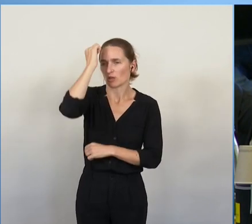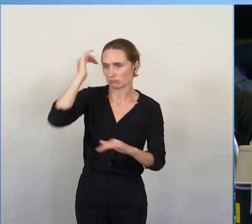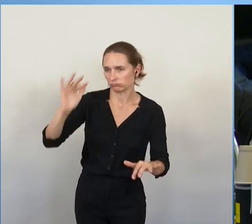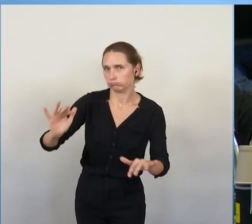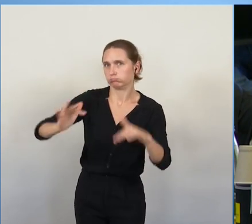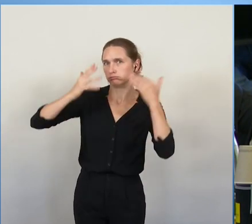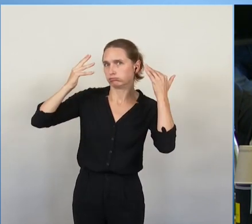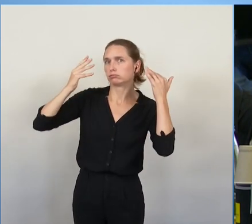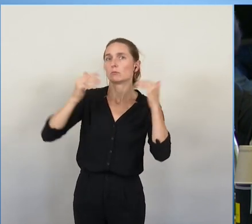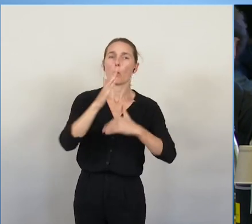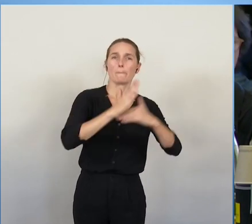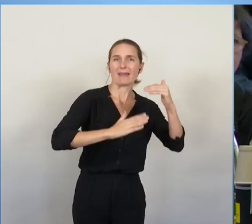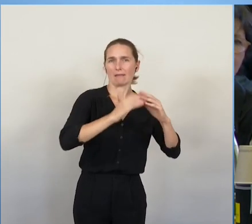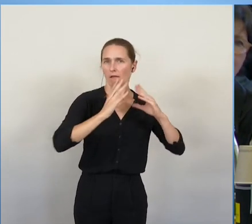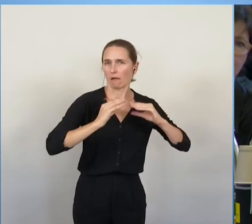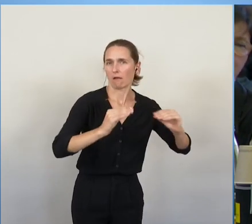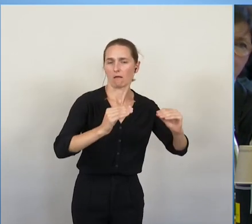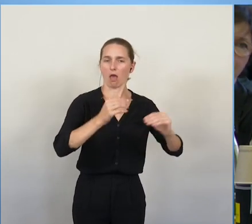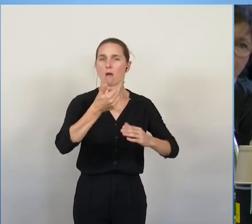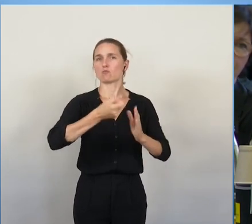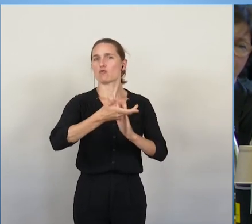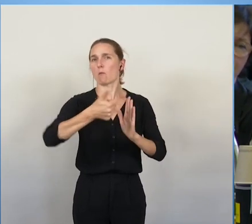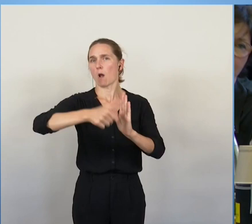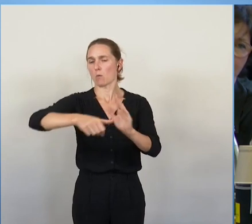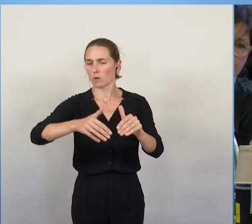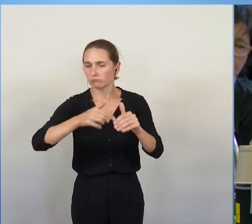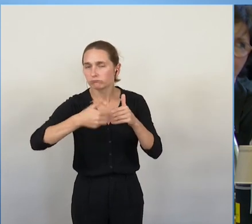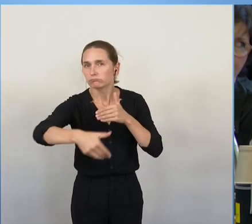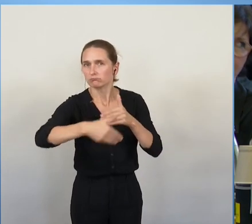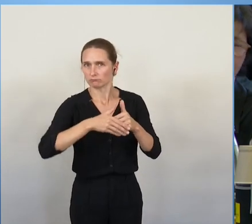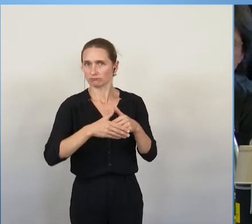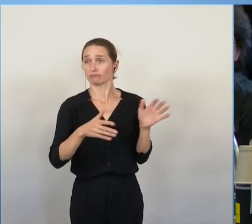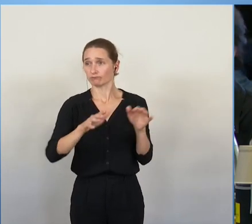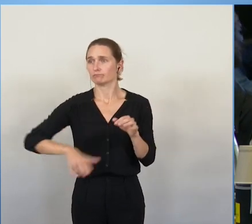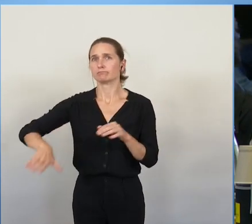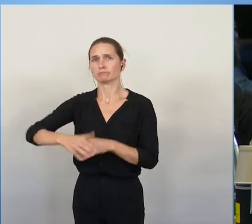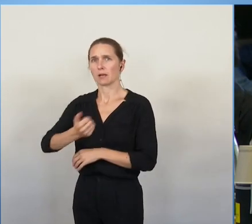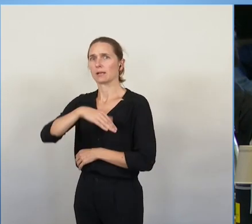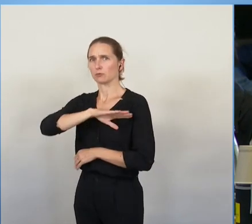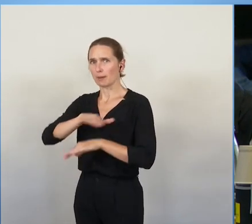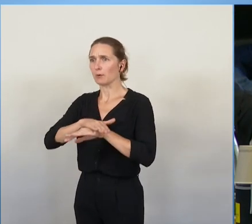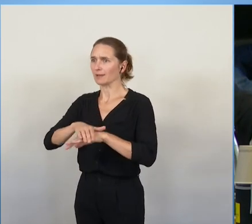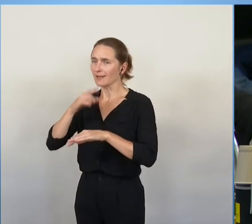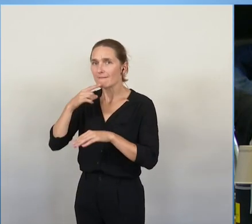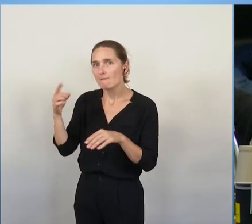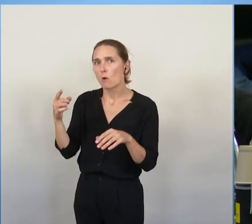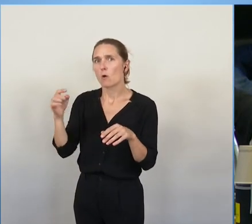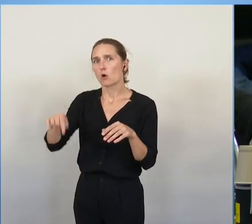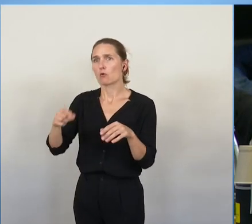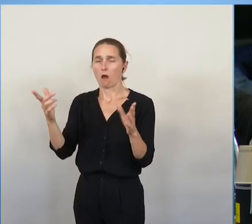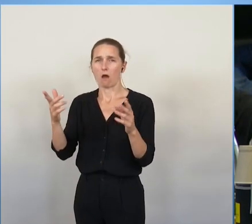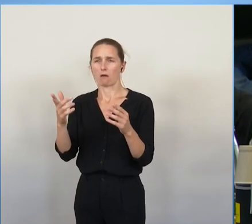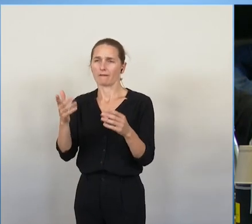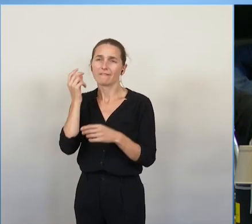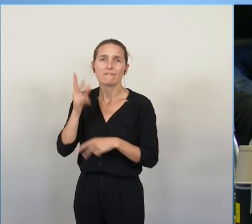sien de métiers de terrain durant les prochains mois les responsables politiques doivent mieux s'imprégner du quotidien des des Français pardon